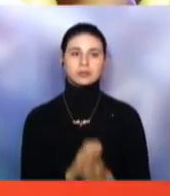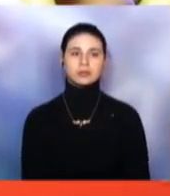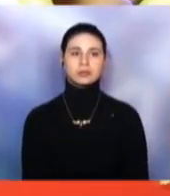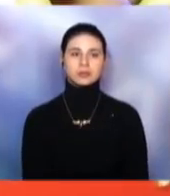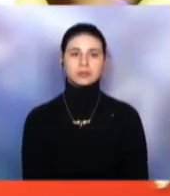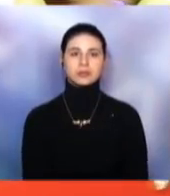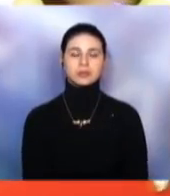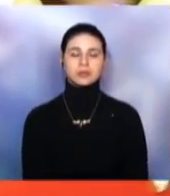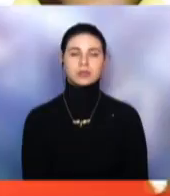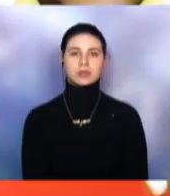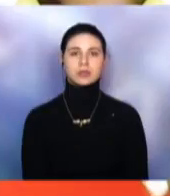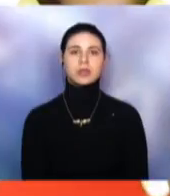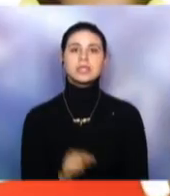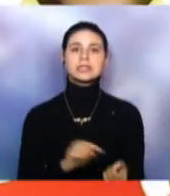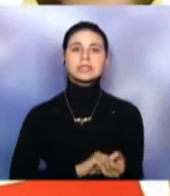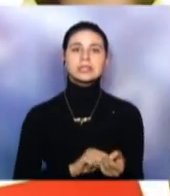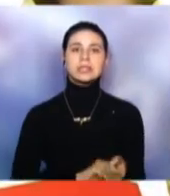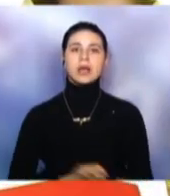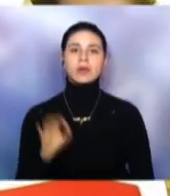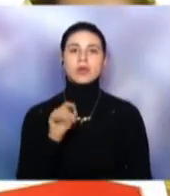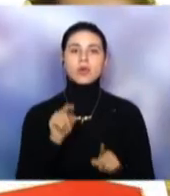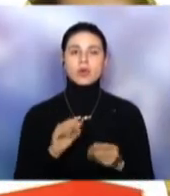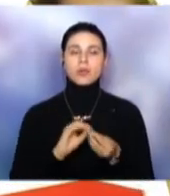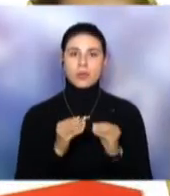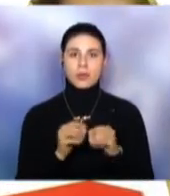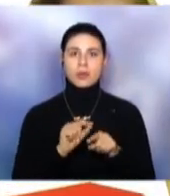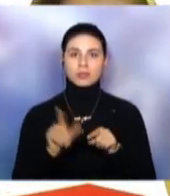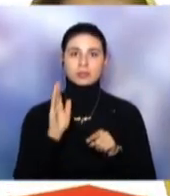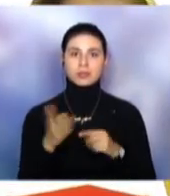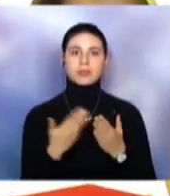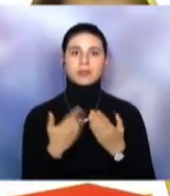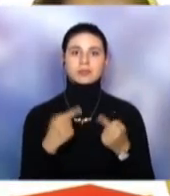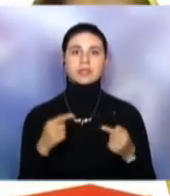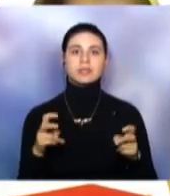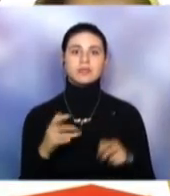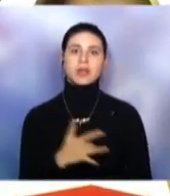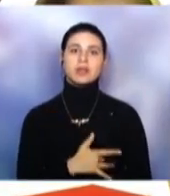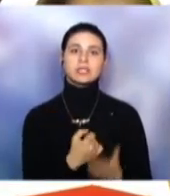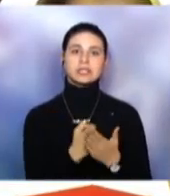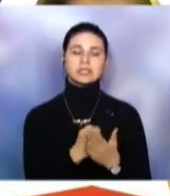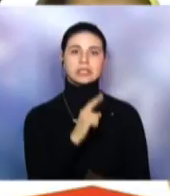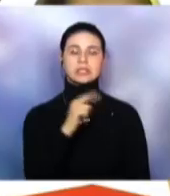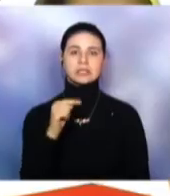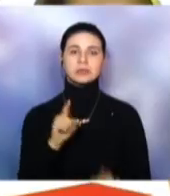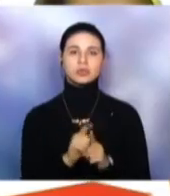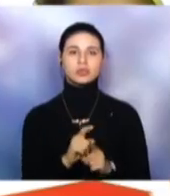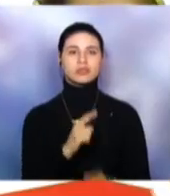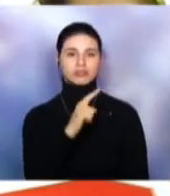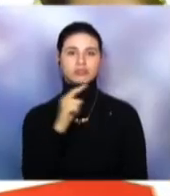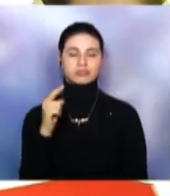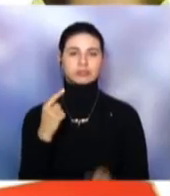თავის ტვინის დაავადების, სიზარღვოვანი დაავადების რისკ ფაქტორებს. მაგალითად, სხვადასხვა ტიპის რიტმის მოშლა, მათ შორის მოცილცილი არიტმი